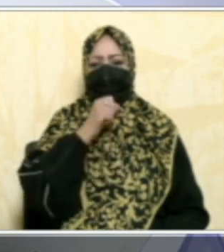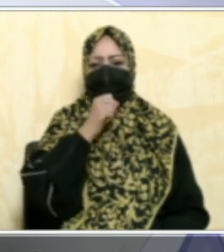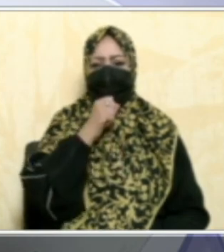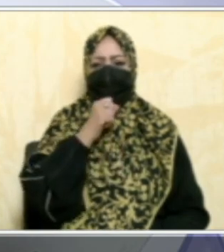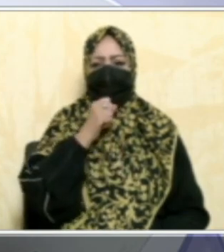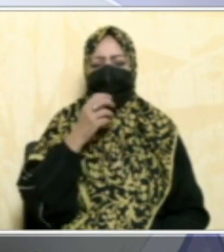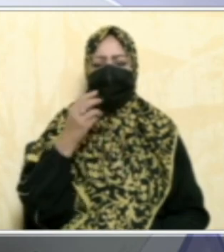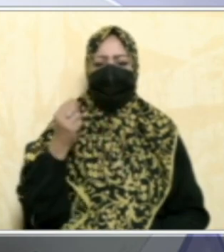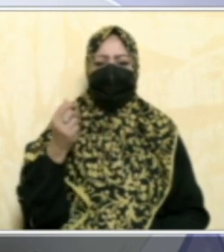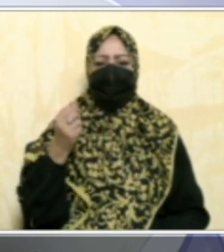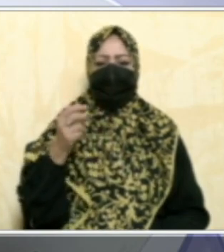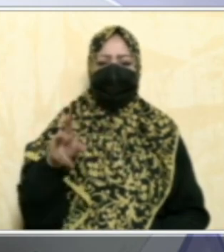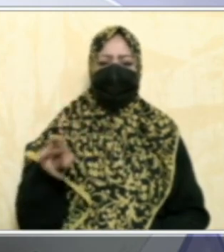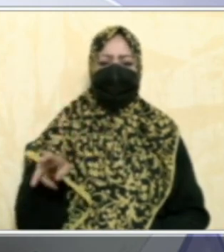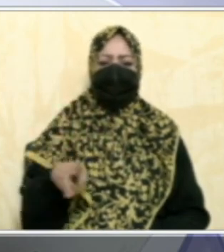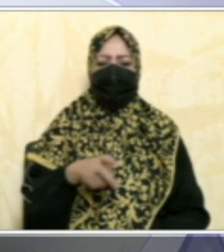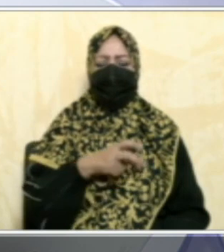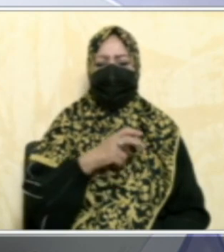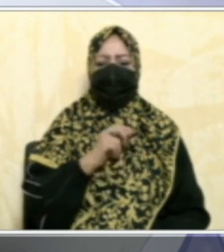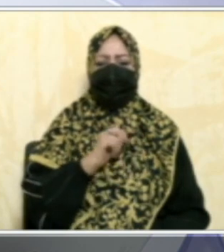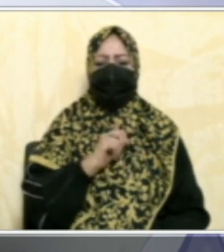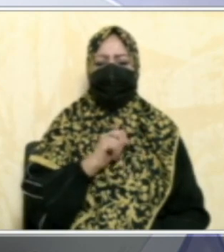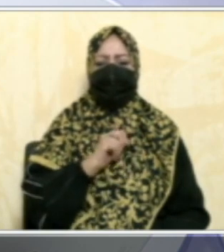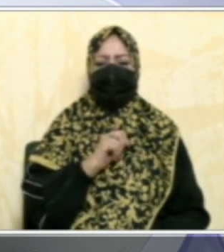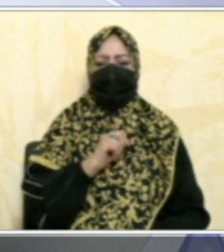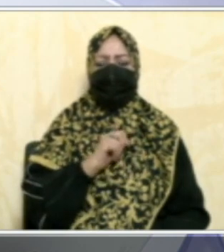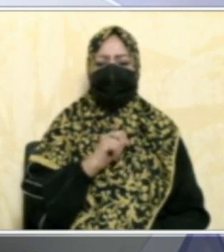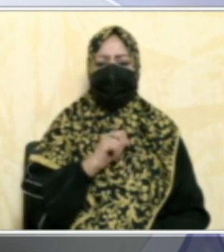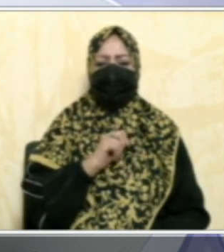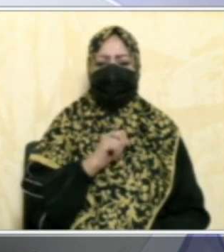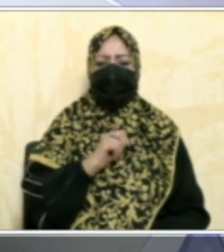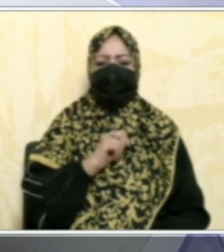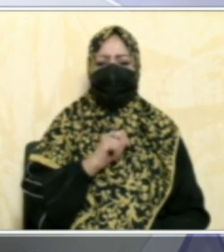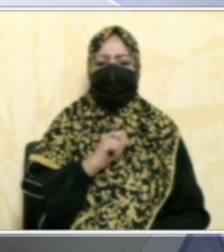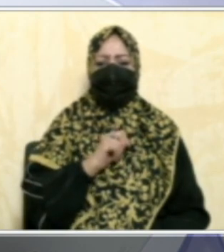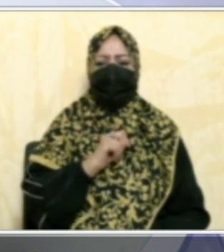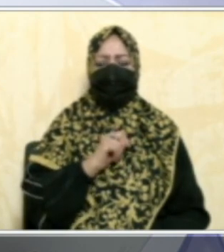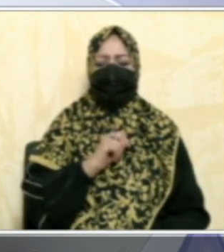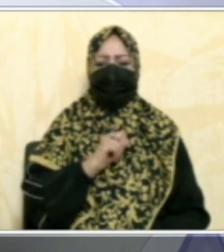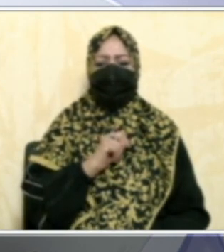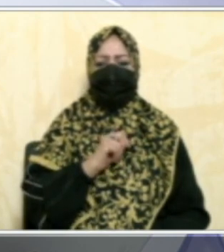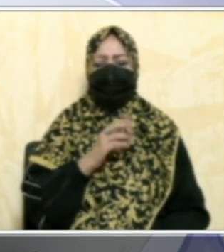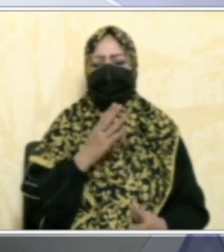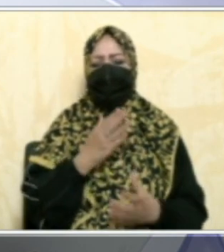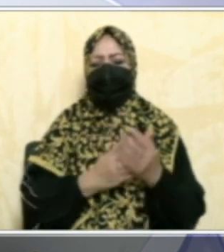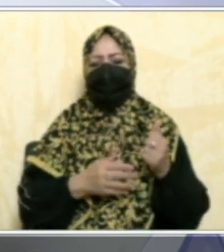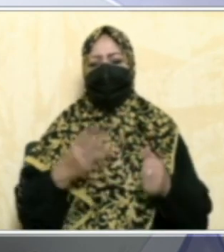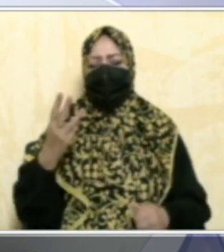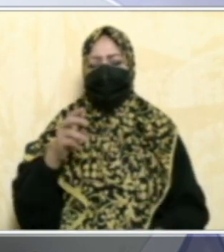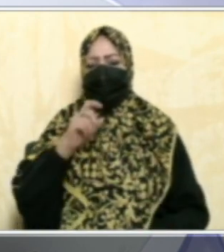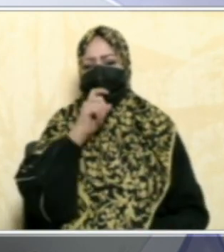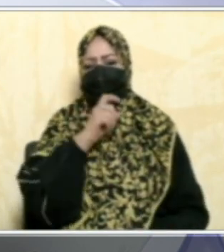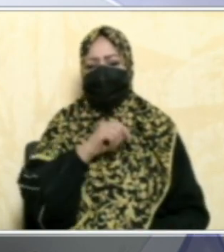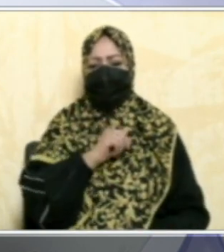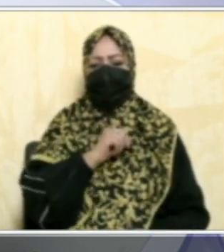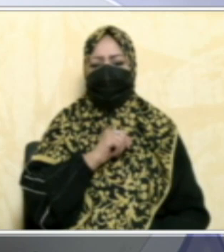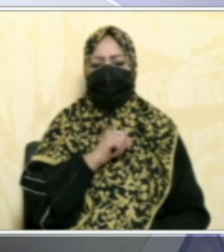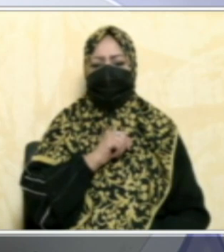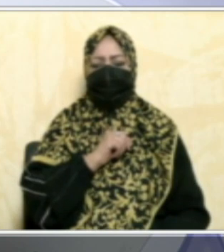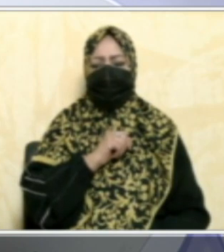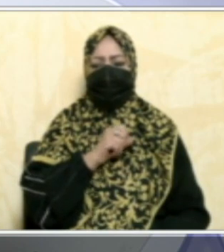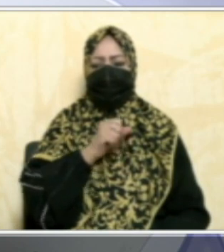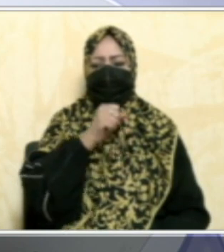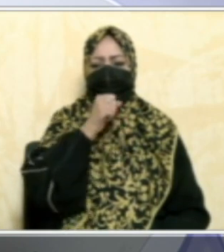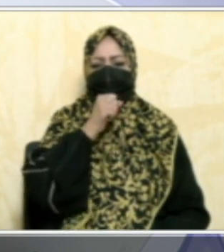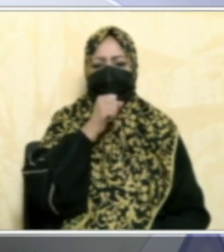عندهاش؟ عندها صغار زوج اولاد وثلاث بنوي. كويس باهيو. هل يصح جدي يدير